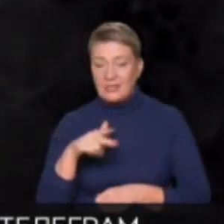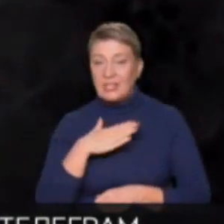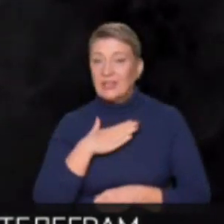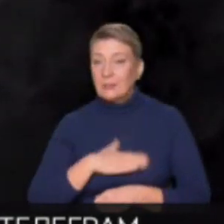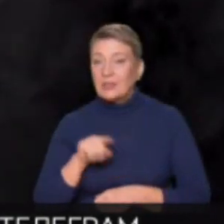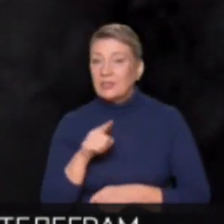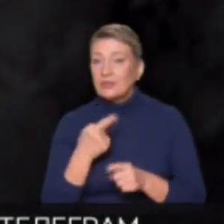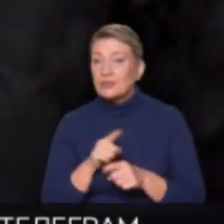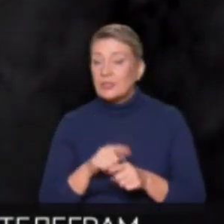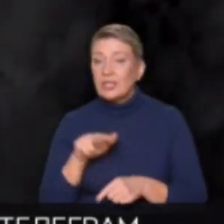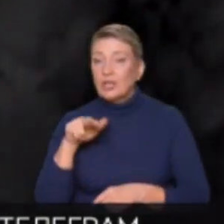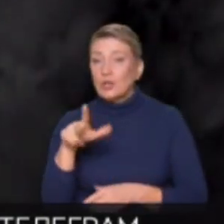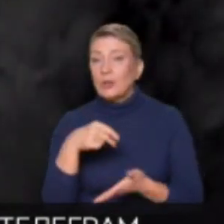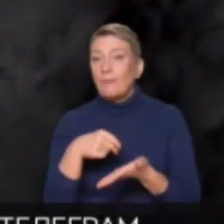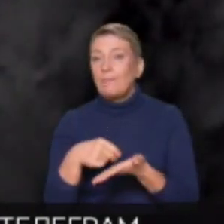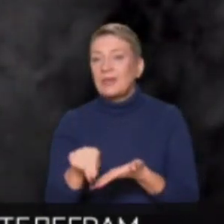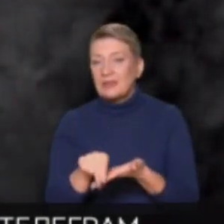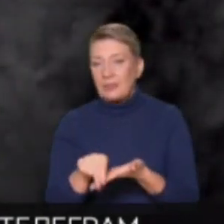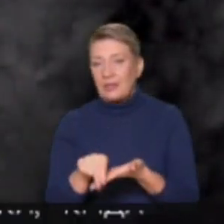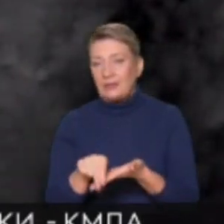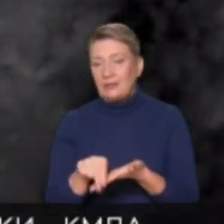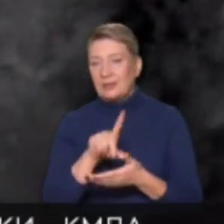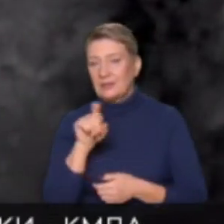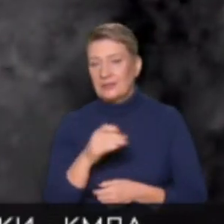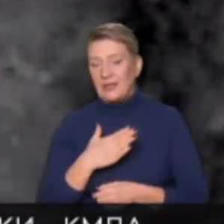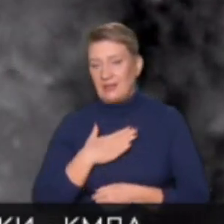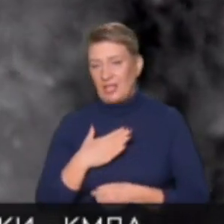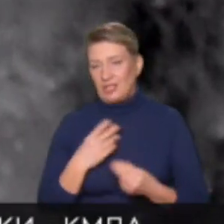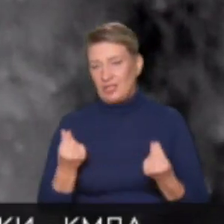військові, що цей дрон придбали якраз таки за наші з вами донати.